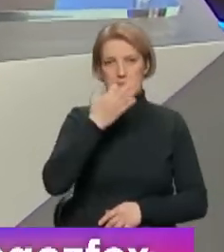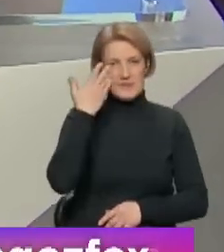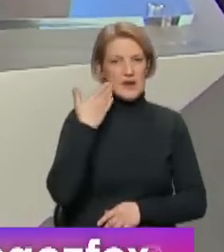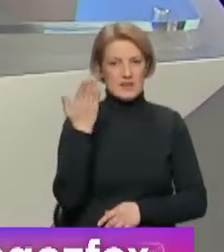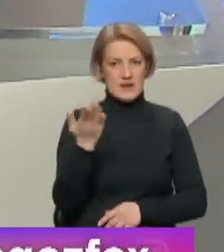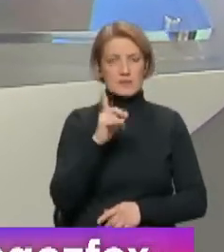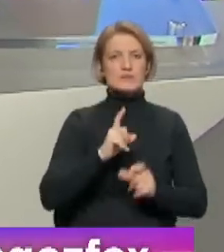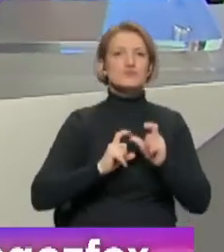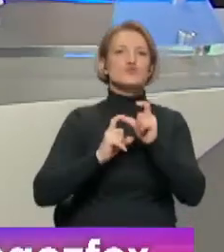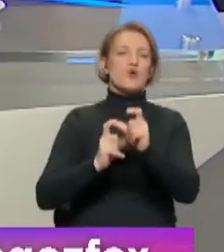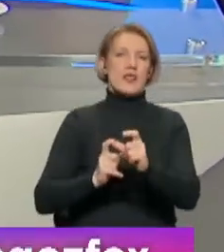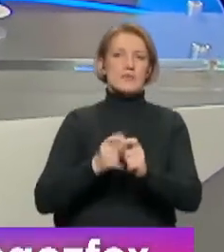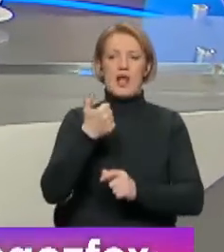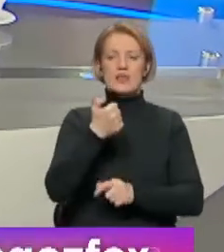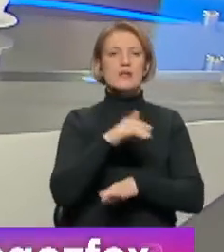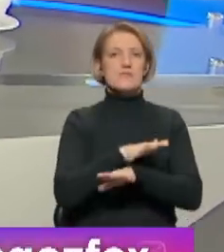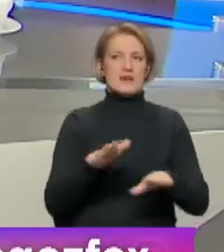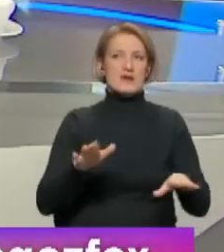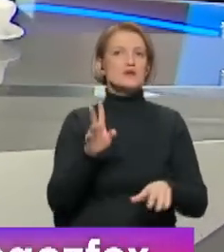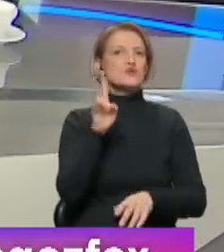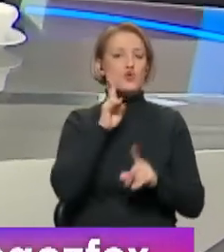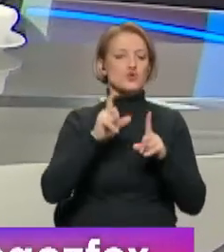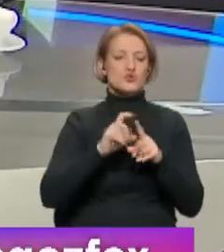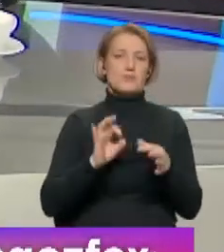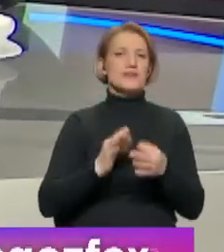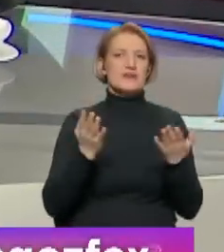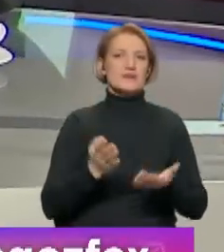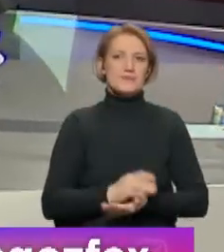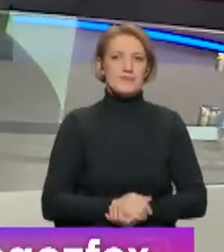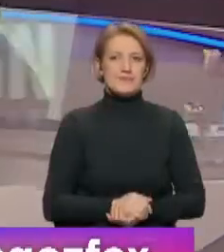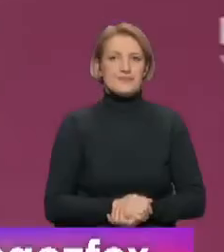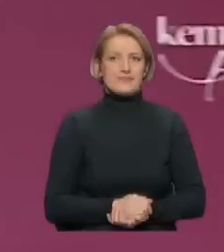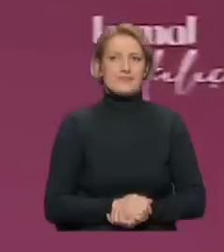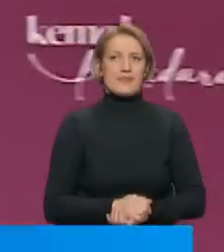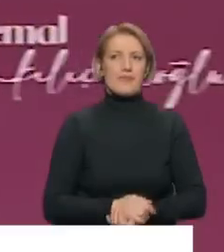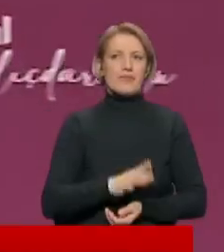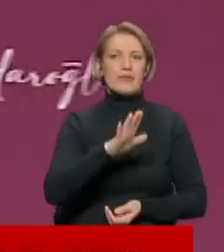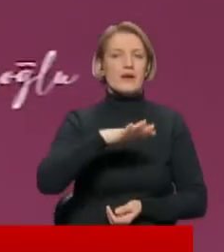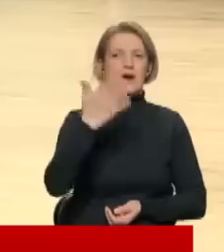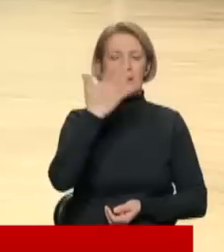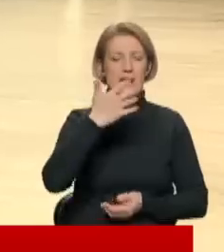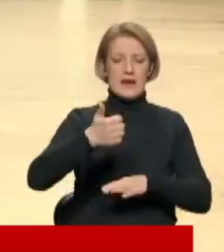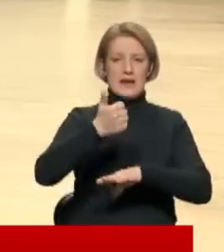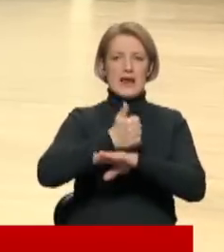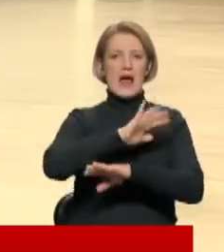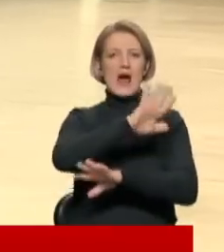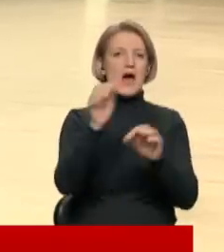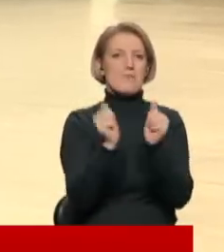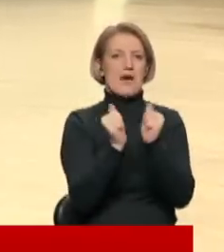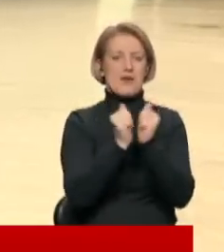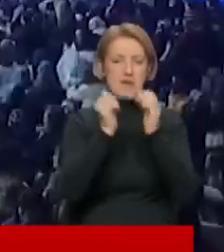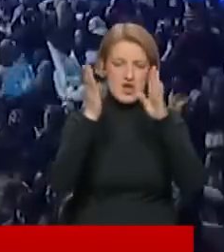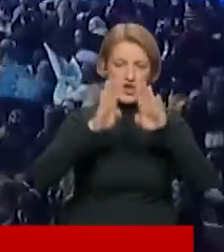ve soralım altılı masada son durum nedir iktidarını hep beraber